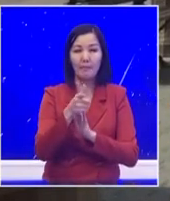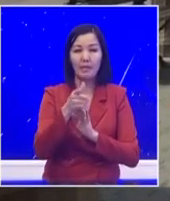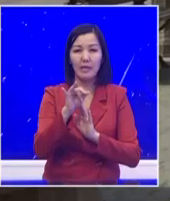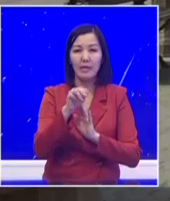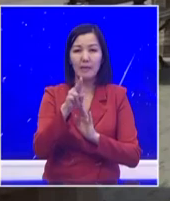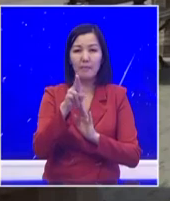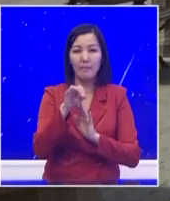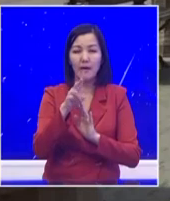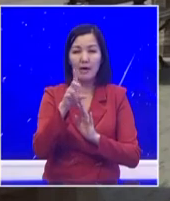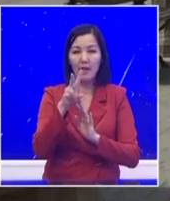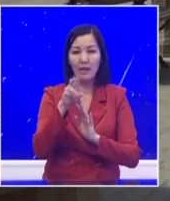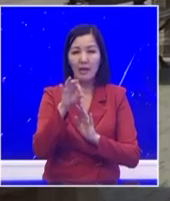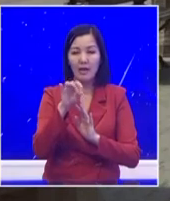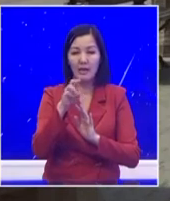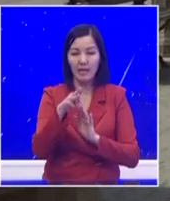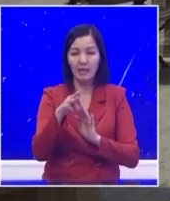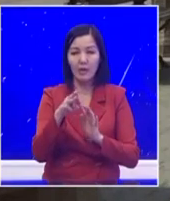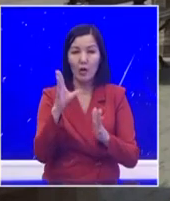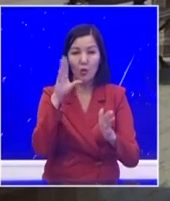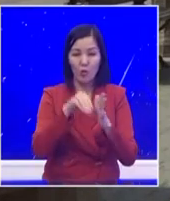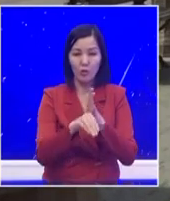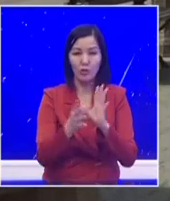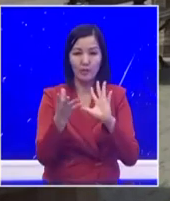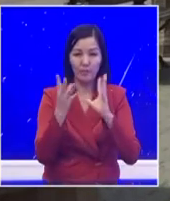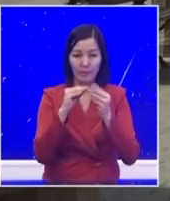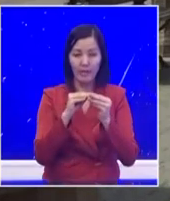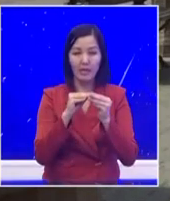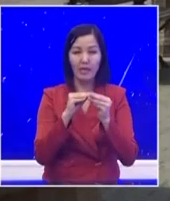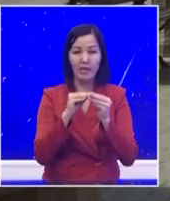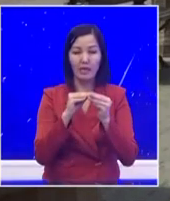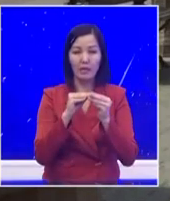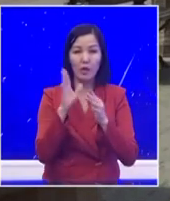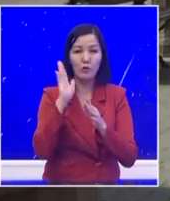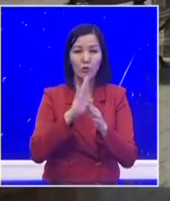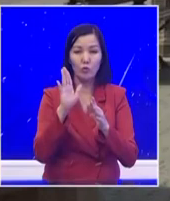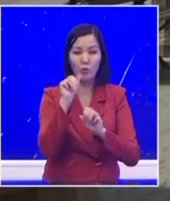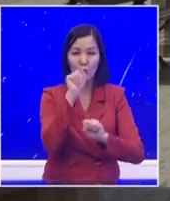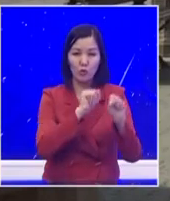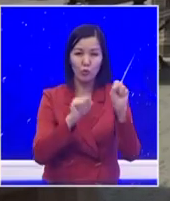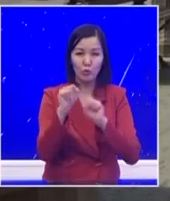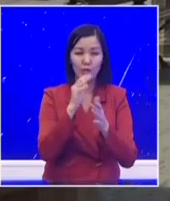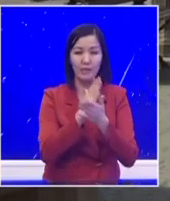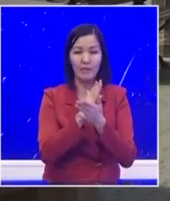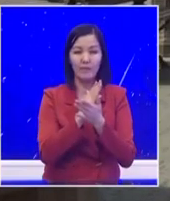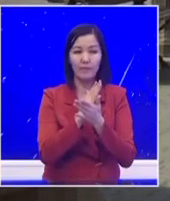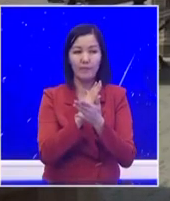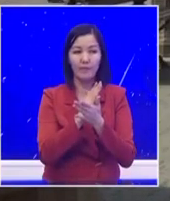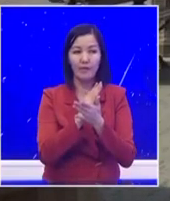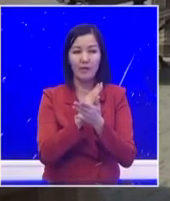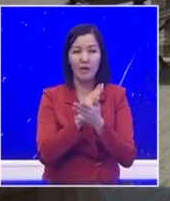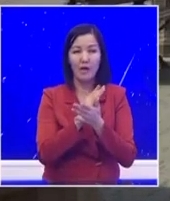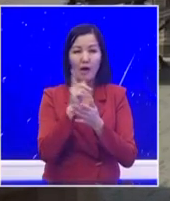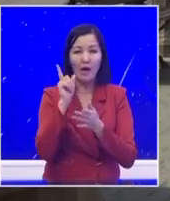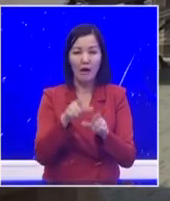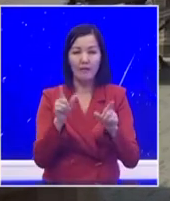гипохлорид натрия қоспасын қосып отырмыз, суға қосып жұмыс жасаудамыз. Бұл жұмыстар көп жүретін